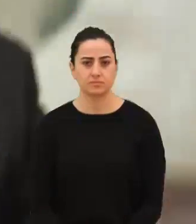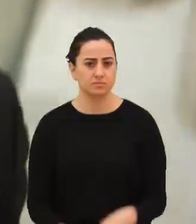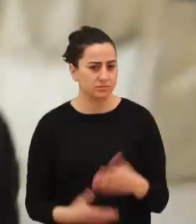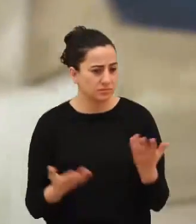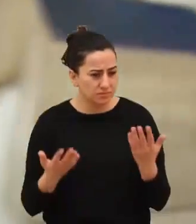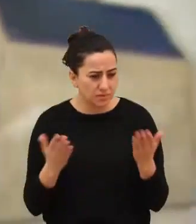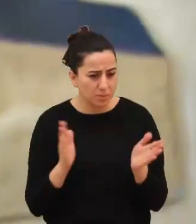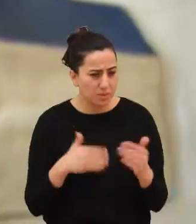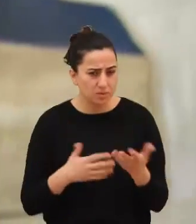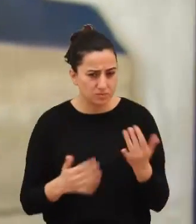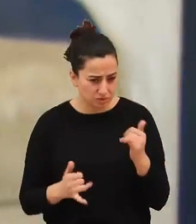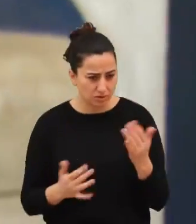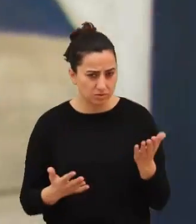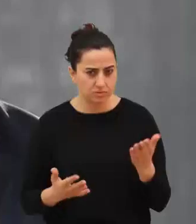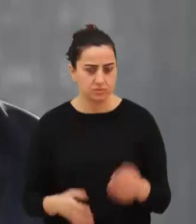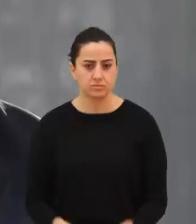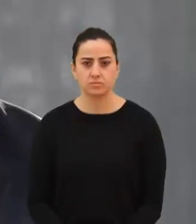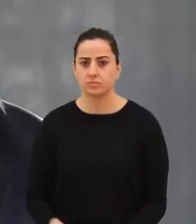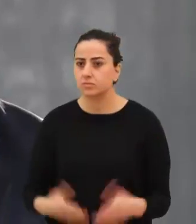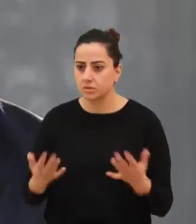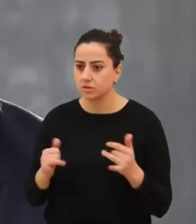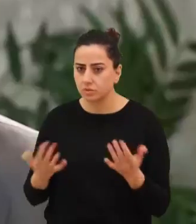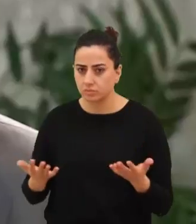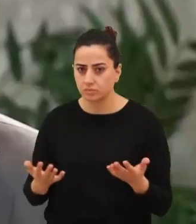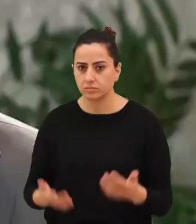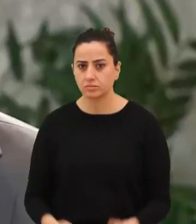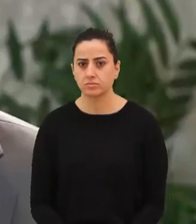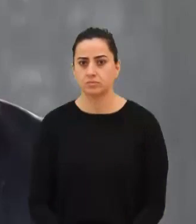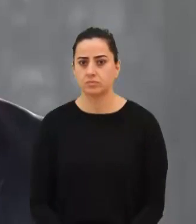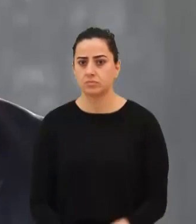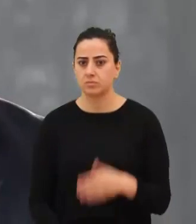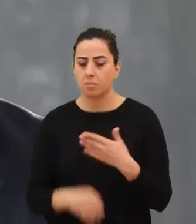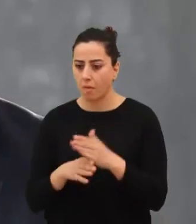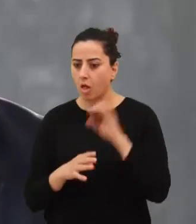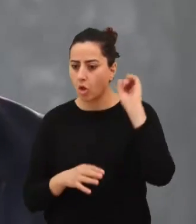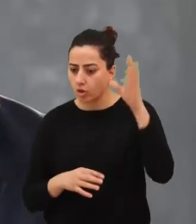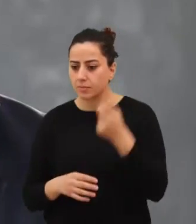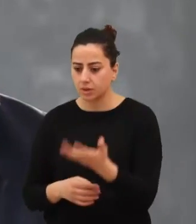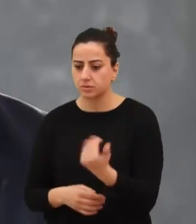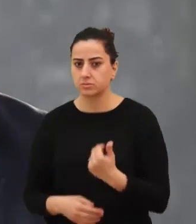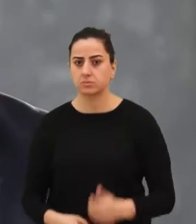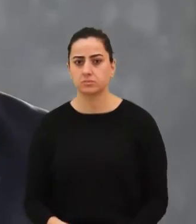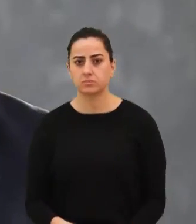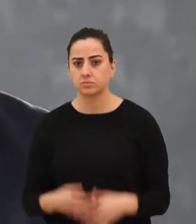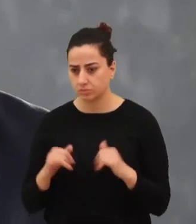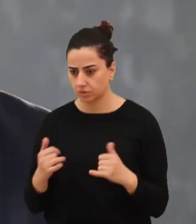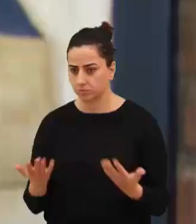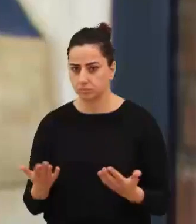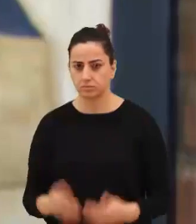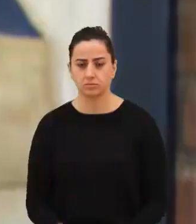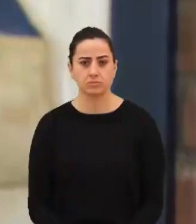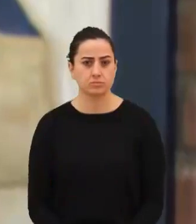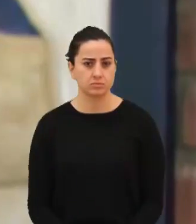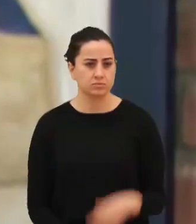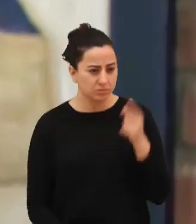paketi kardeşim? Şaka mı yapıyorsunuz? Ne demek ne paketi? Malları gönderdik, parayı alacağız. Dalga mı geçiyorsunuz?